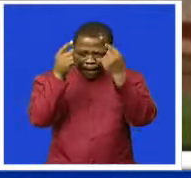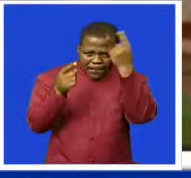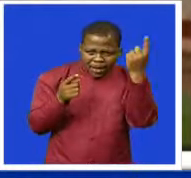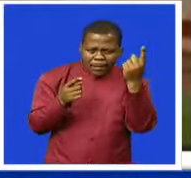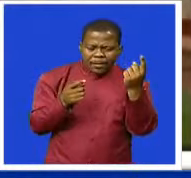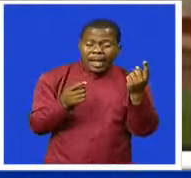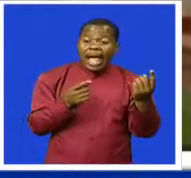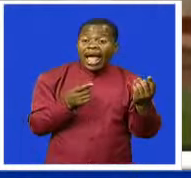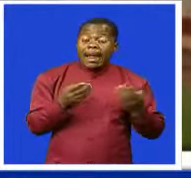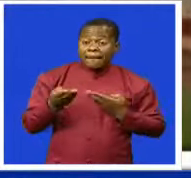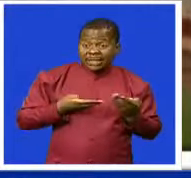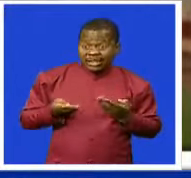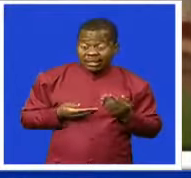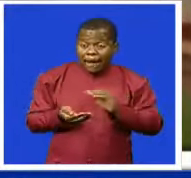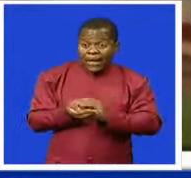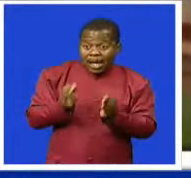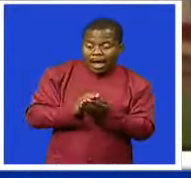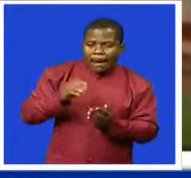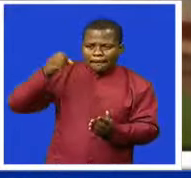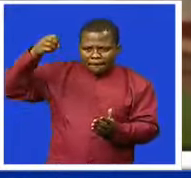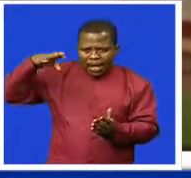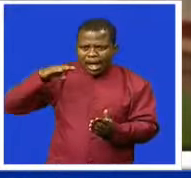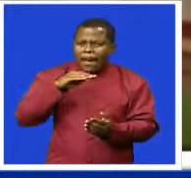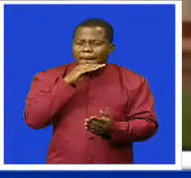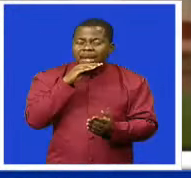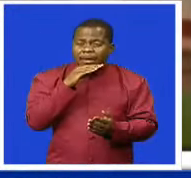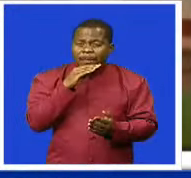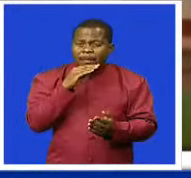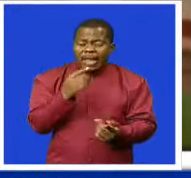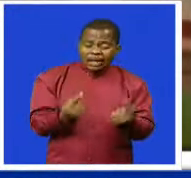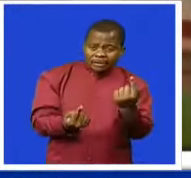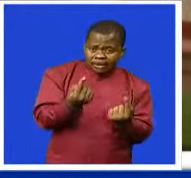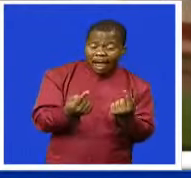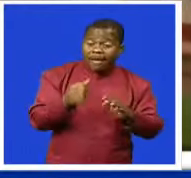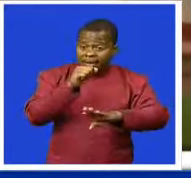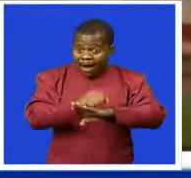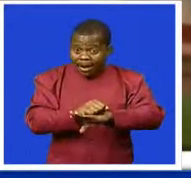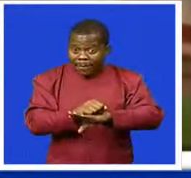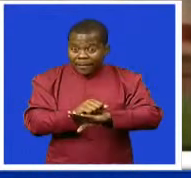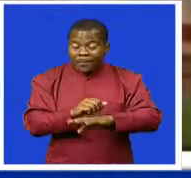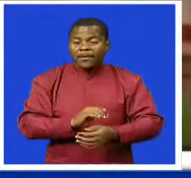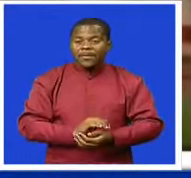bese sitawukhipha sijuko masijuko kumele siphume mhla ka